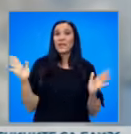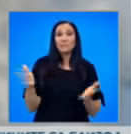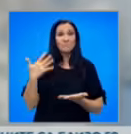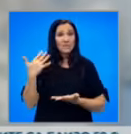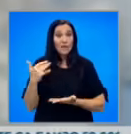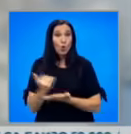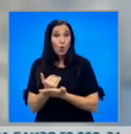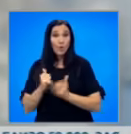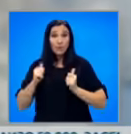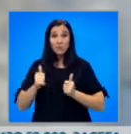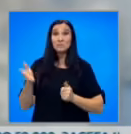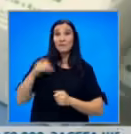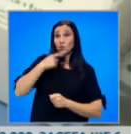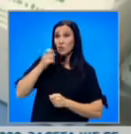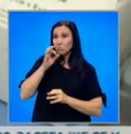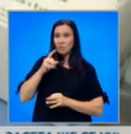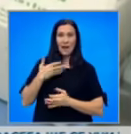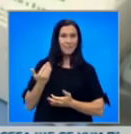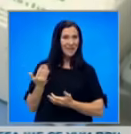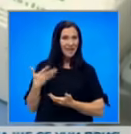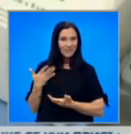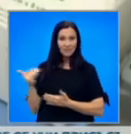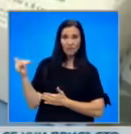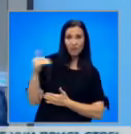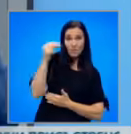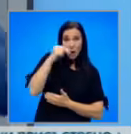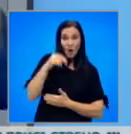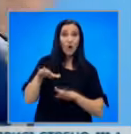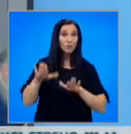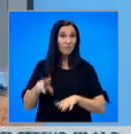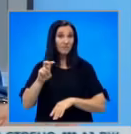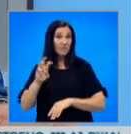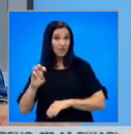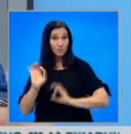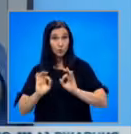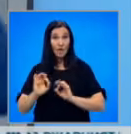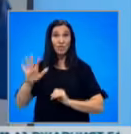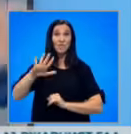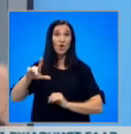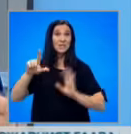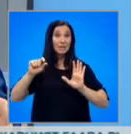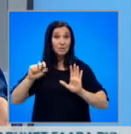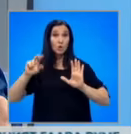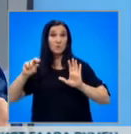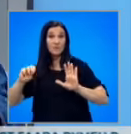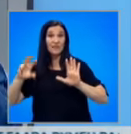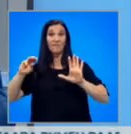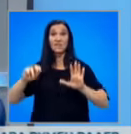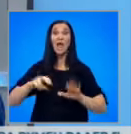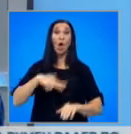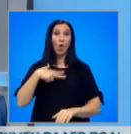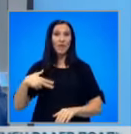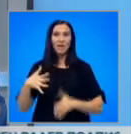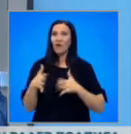До година никой няма да иска да дойде в България, ако държим 20-30% на фона на 70-80-90% в Дания.